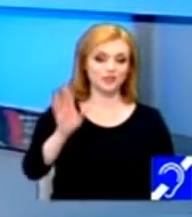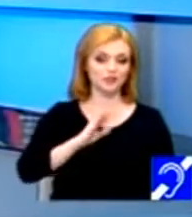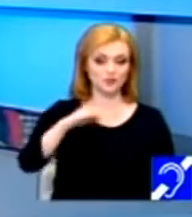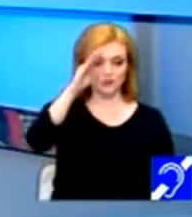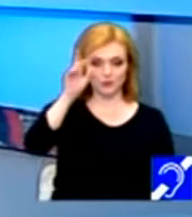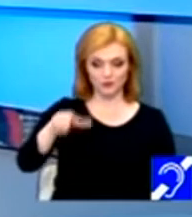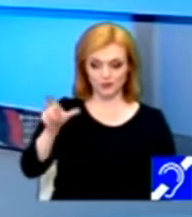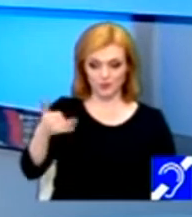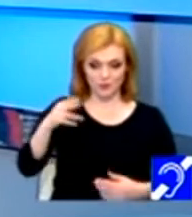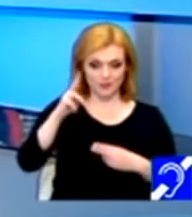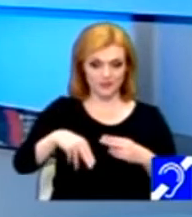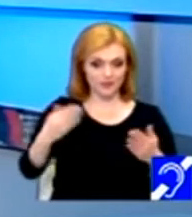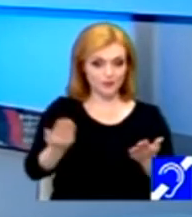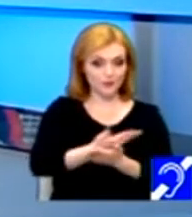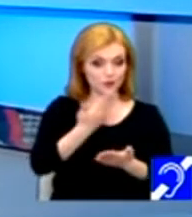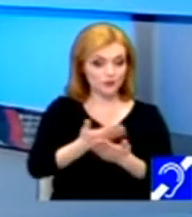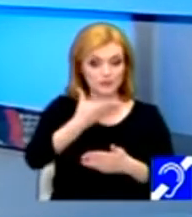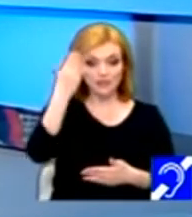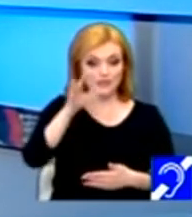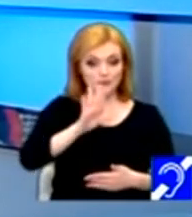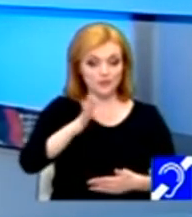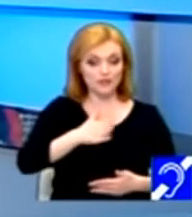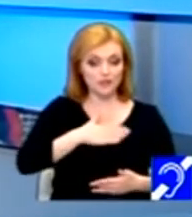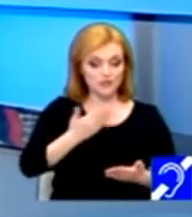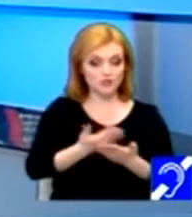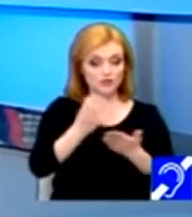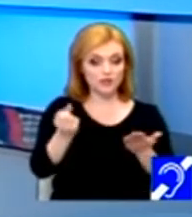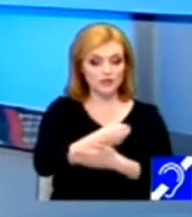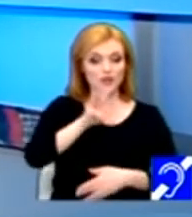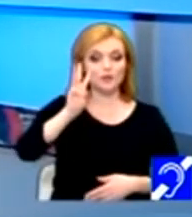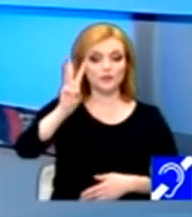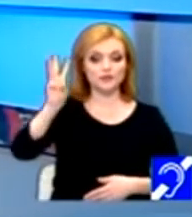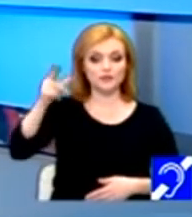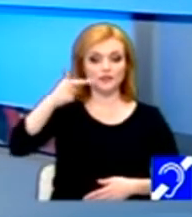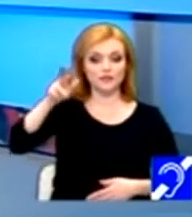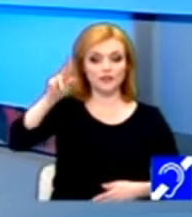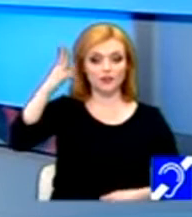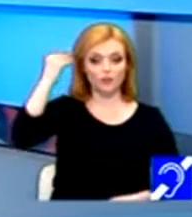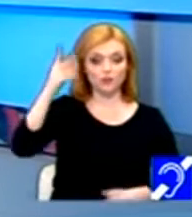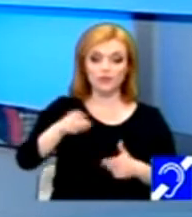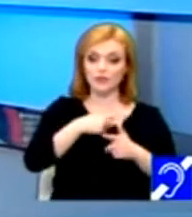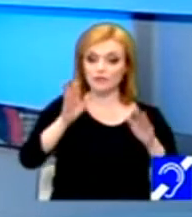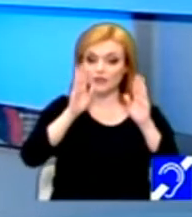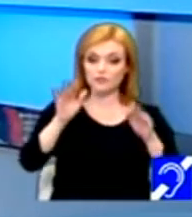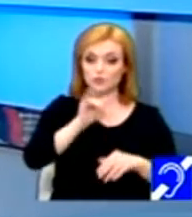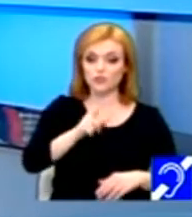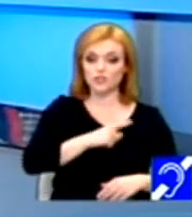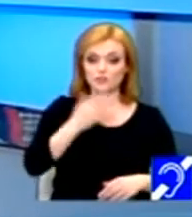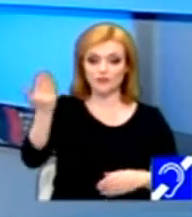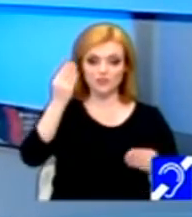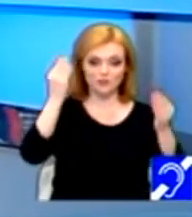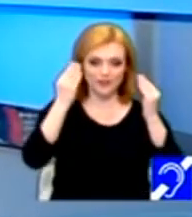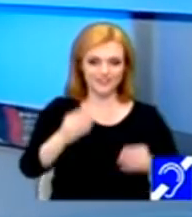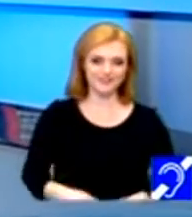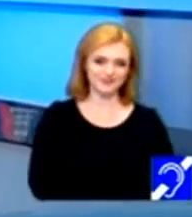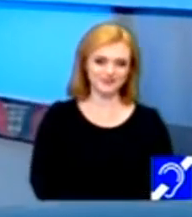Doamnelor, domnilor, telejurnalul a ajuns aici la final. Nu uitați, știrile noastre le găsiți pe tvremoldova.md sau pe pagina noastră de Facebook. Ne așteptăm